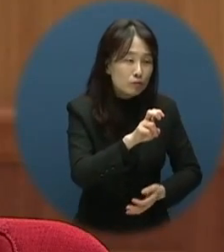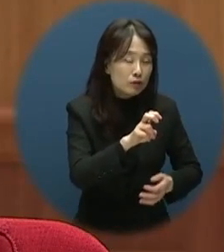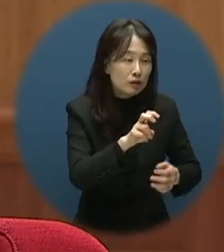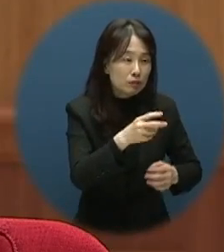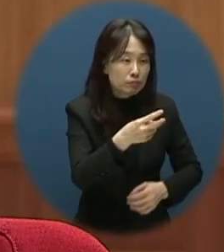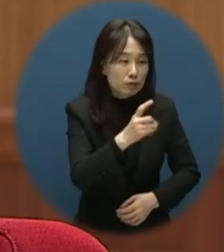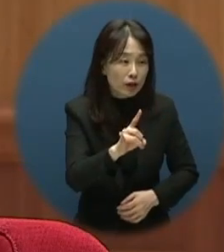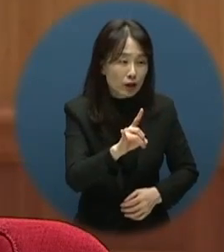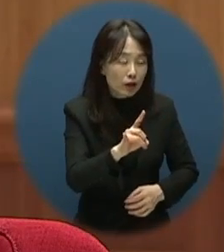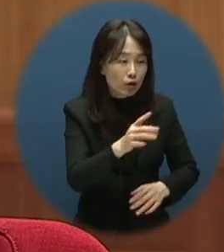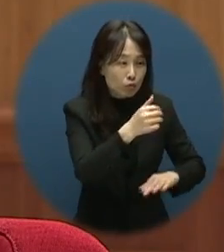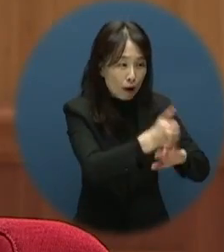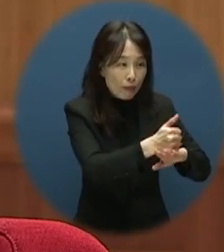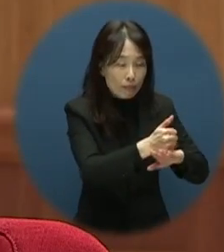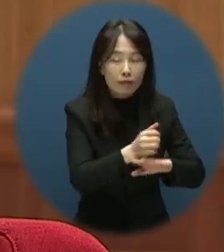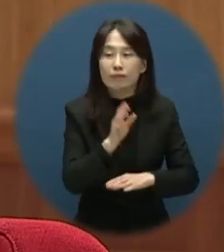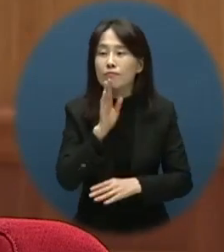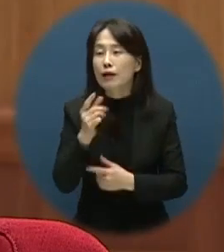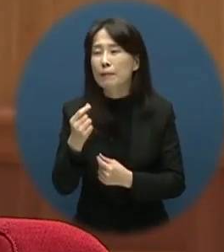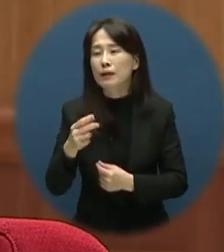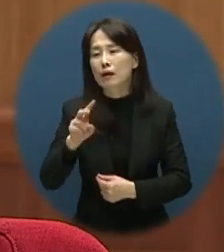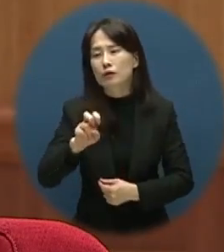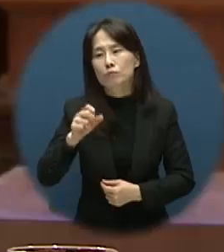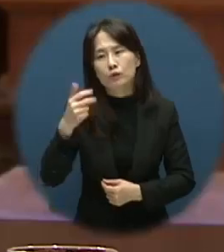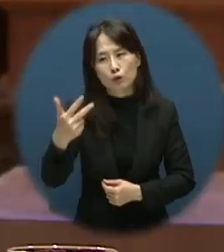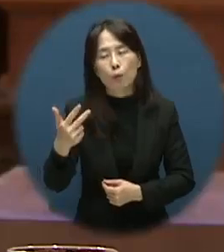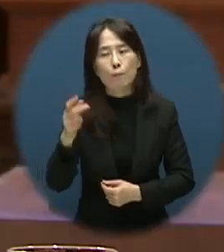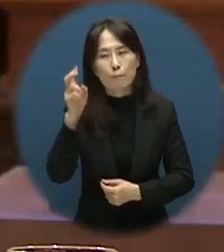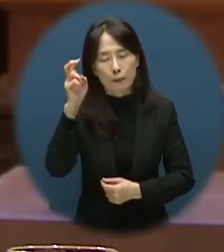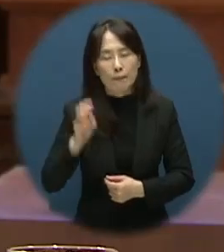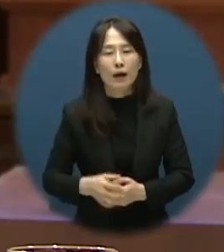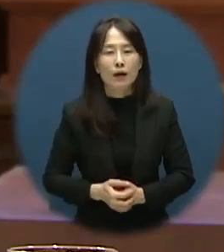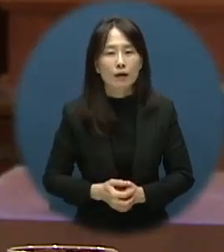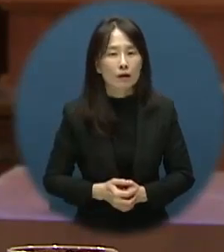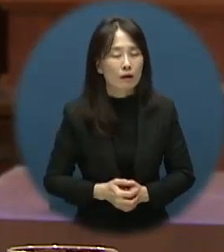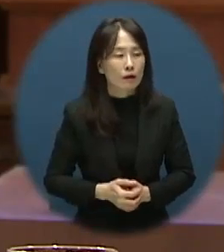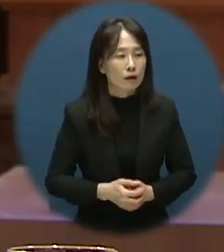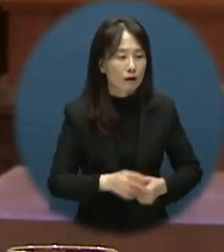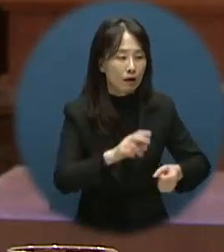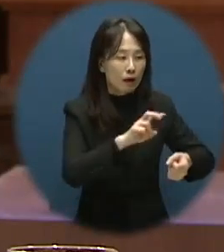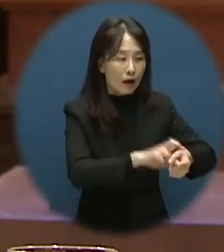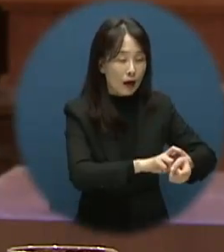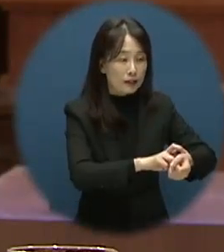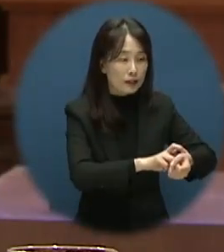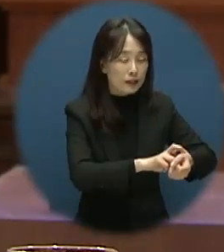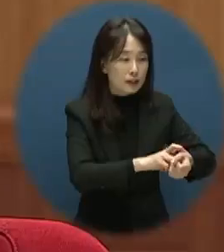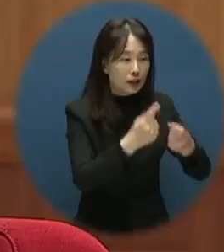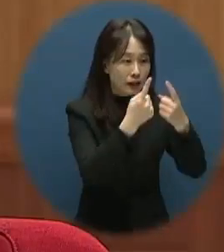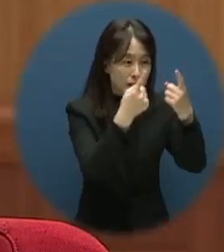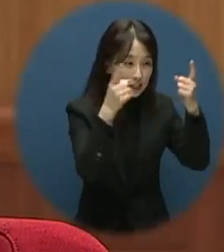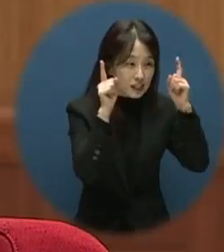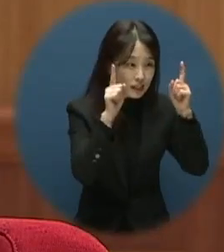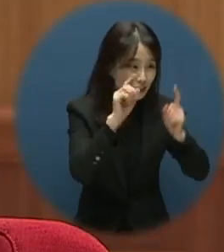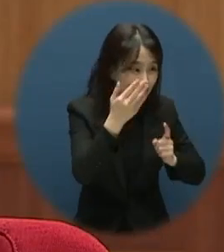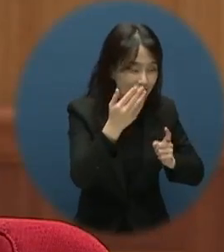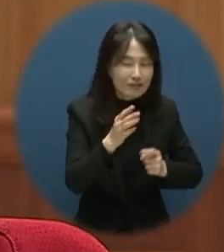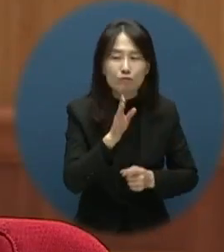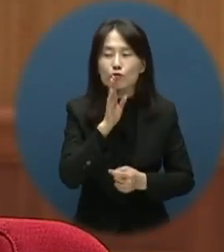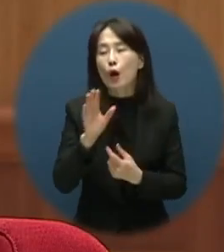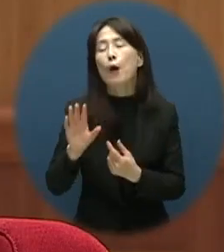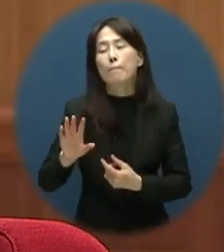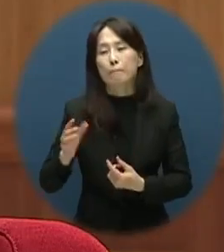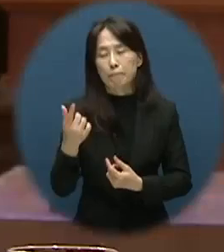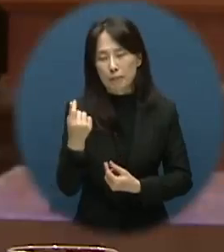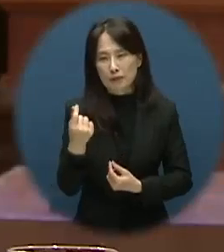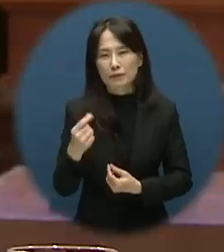후반. 27인가 그렇죠? 그 정도 됐을 거예요. 그때 이제 한의학과 1학년이 된 거네요. 그렇죠. 처음부터